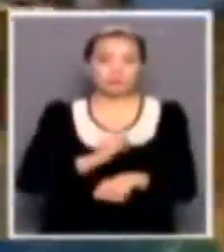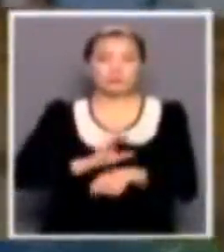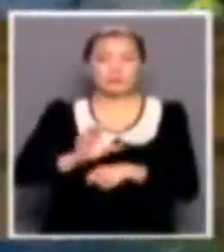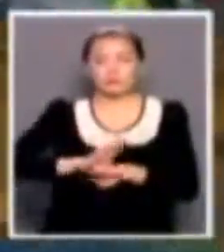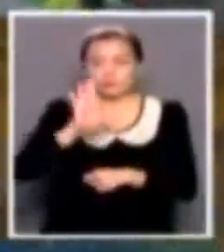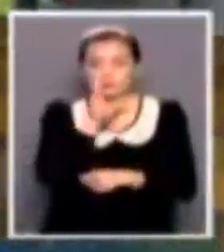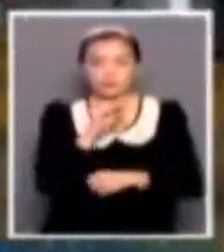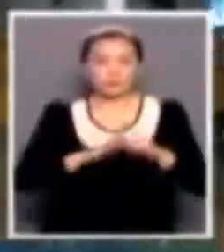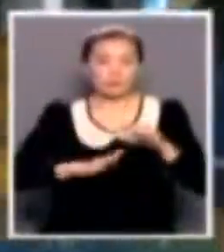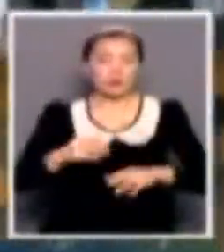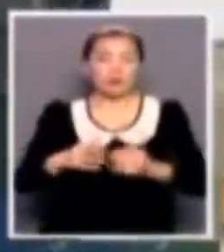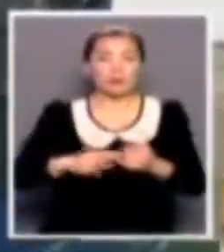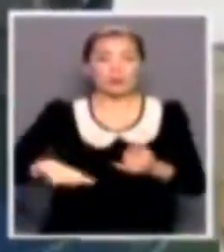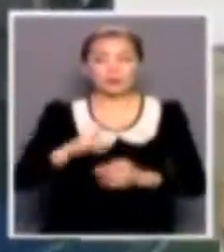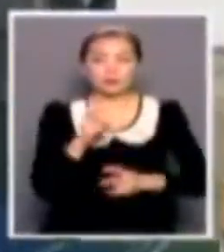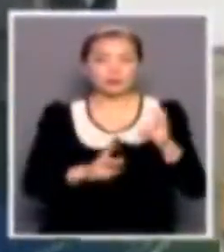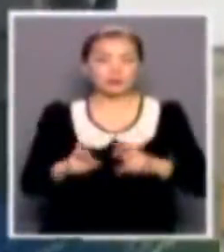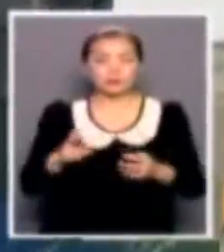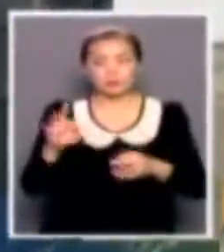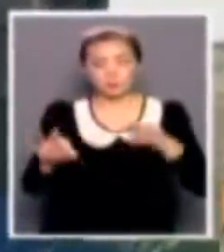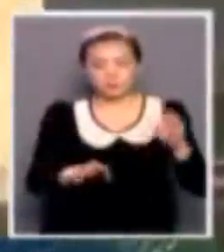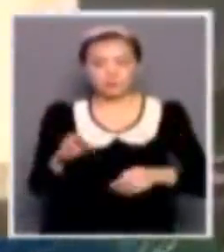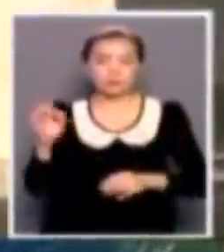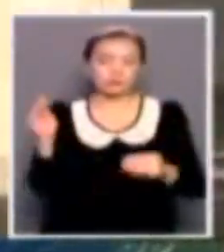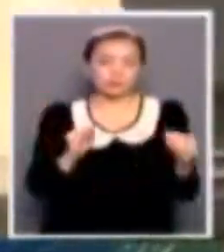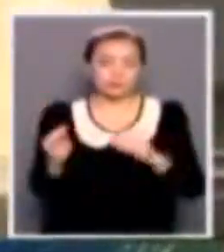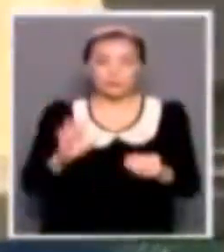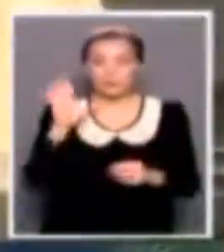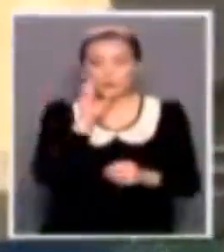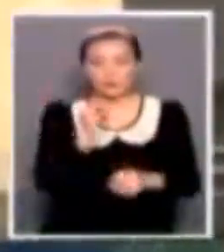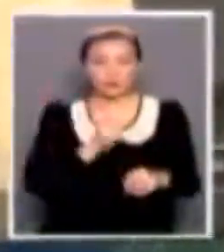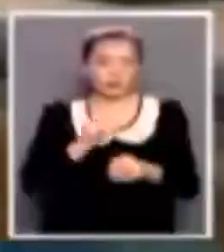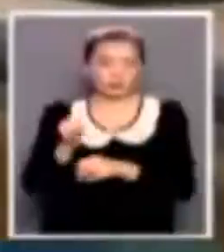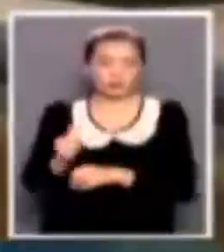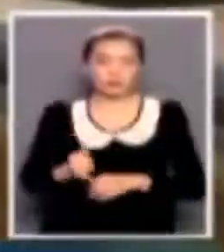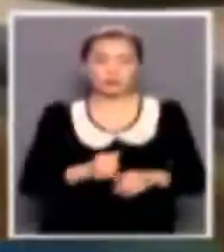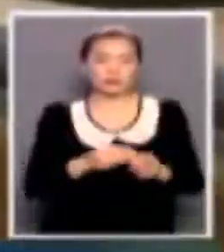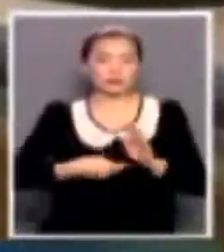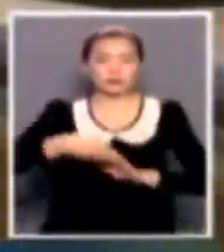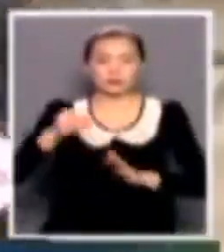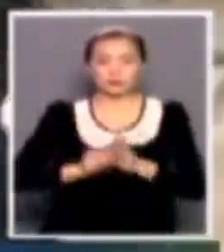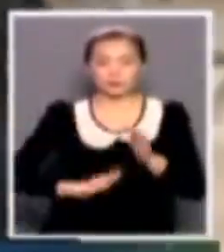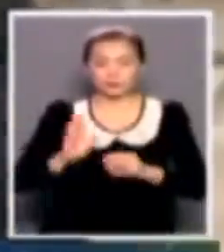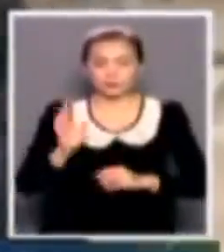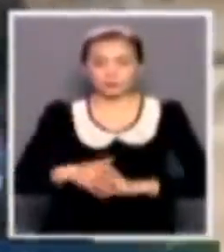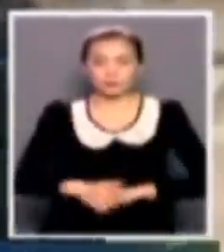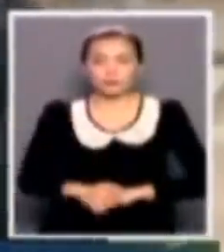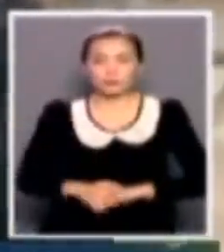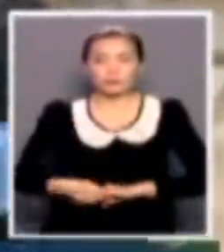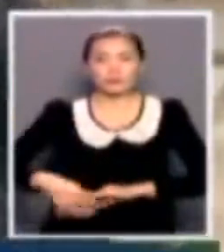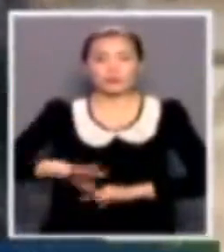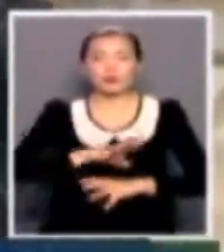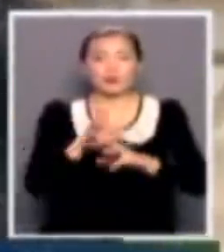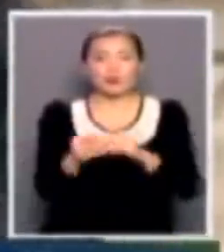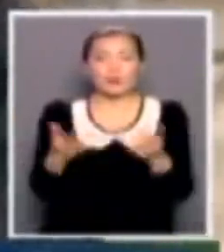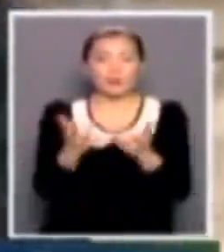шығаруда. Мамандар мына жерде шикізатты жобалайды, құрастырады, дәнекерлеп, сырлап бояйды. Бұл жерде барлығы